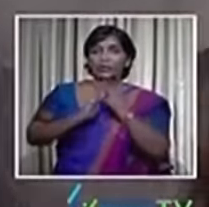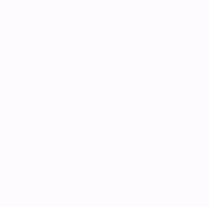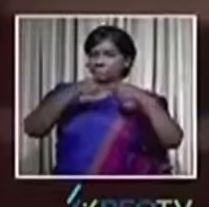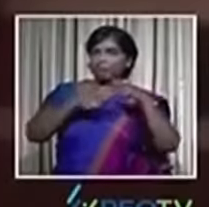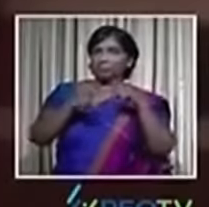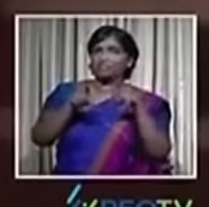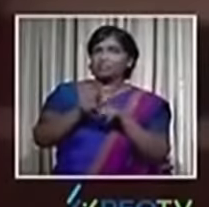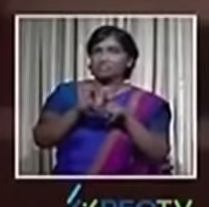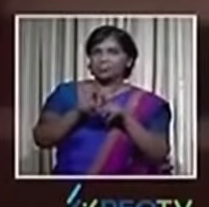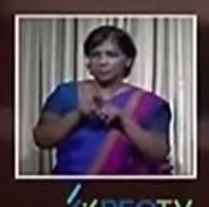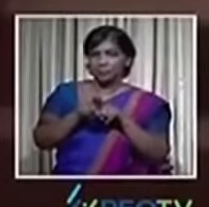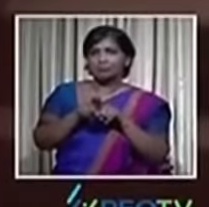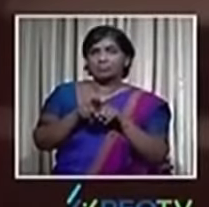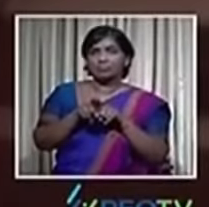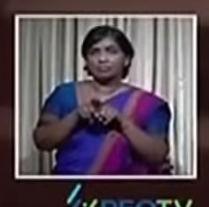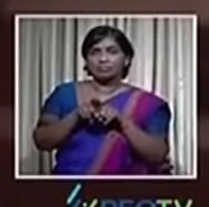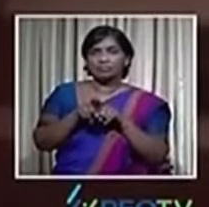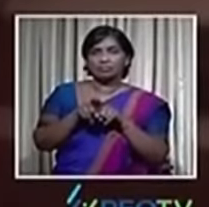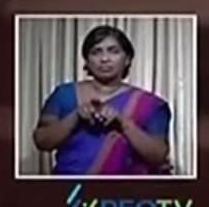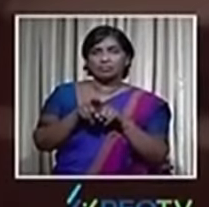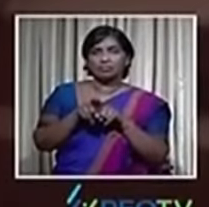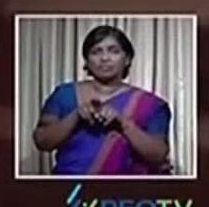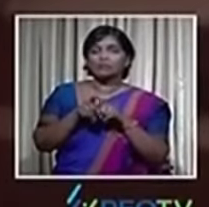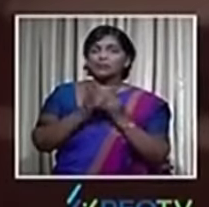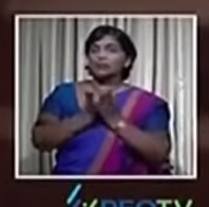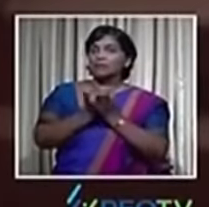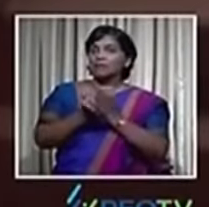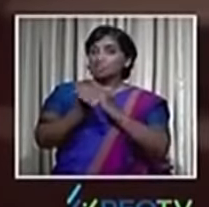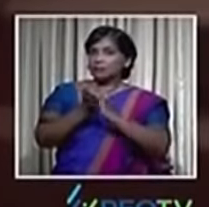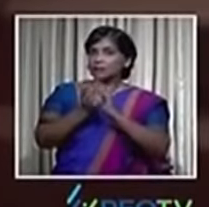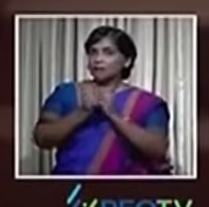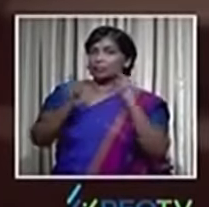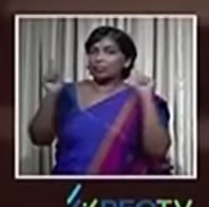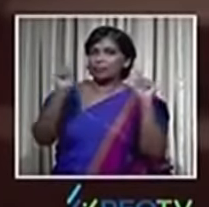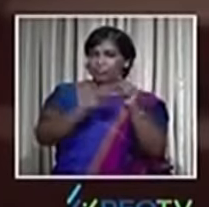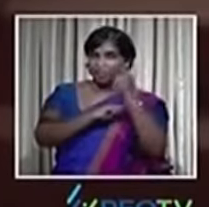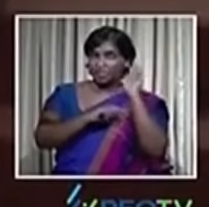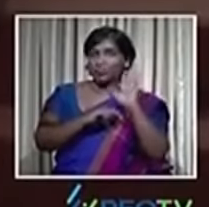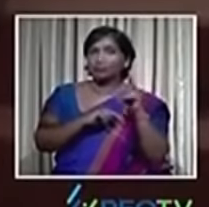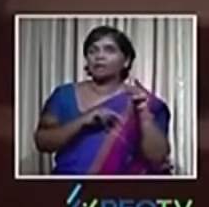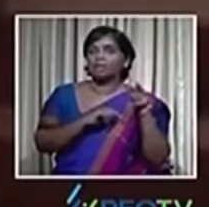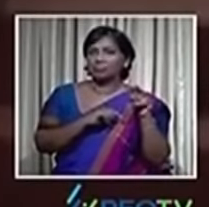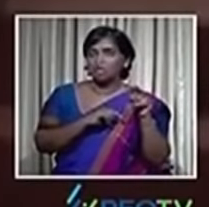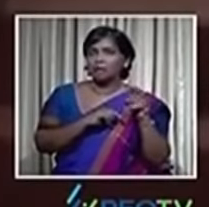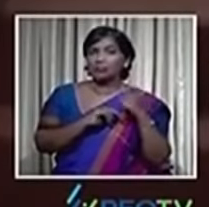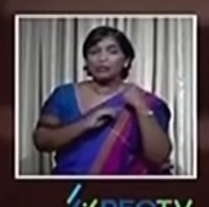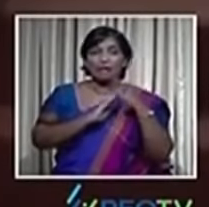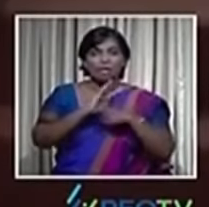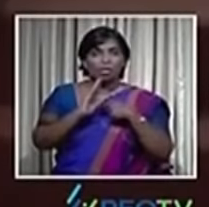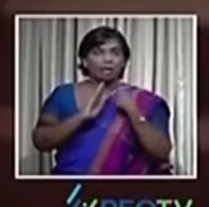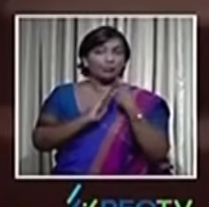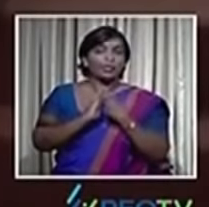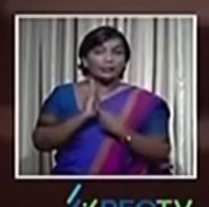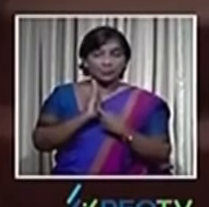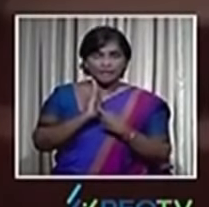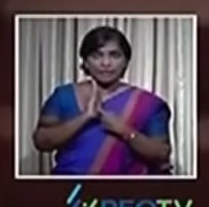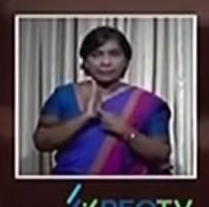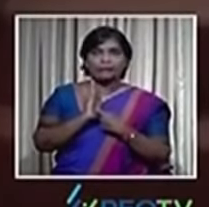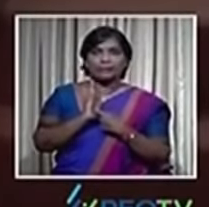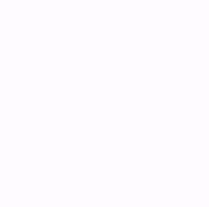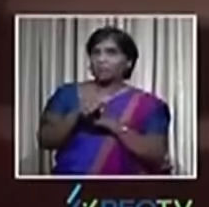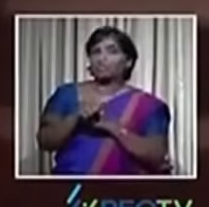தப்பிச் சென்றுள்ளார்களா? பாதுகாப்பு அங்கிகள் இன்று இந்த பிள்ளைகளை ஏற்றிச் சென்றுள்ளனர். ஆகவே இது ஒரு கொலையாகும். நாட்டின் நடைமுறை சட்டத்துக்கு அமைய நடவடிக்கை